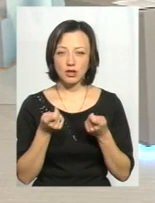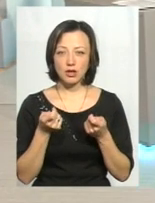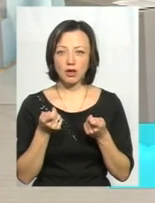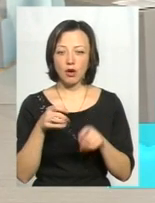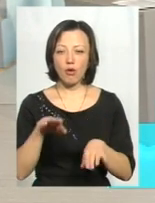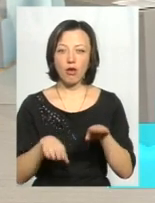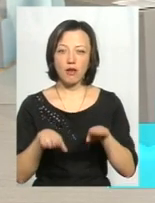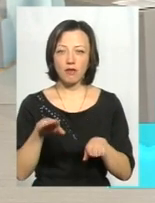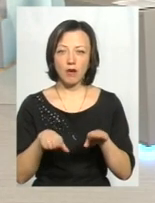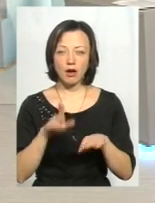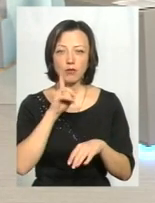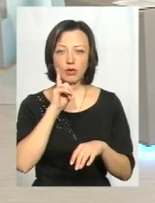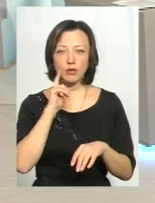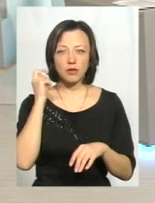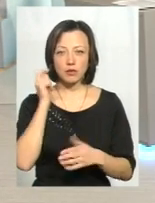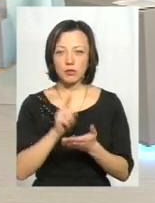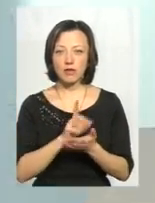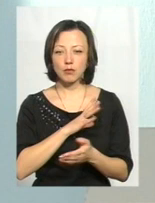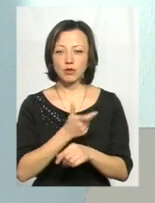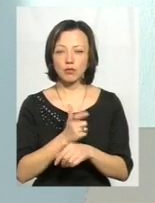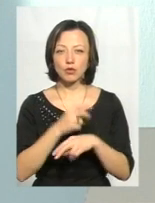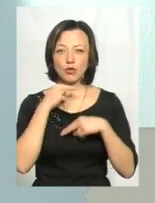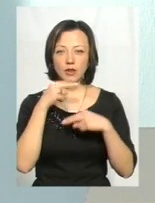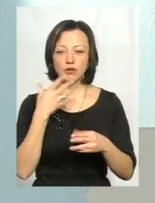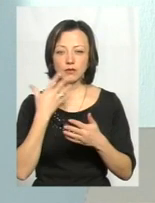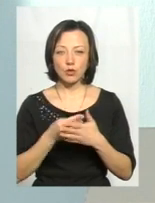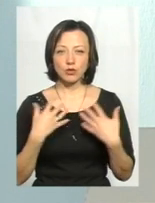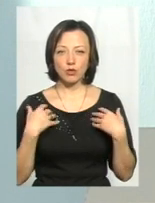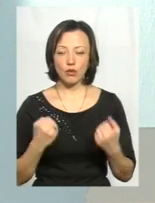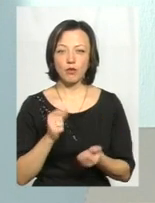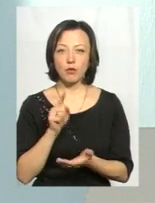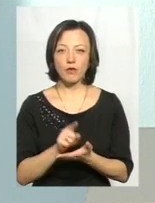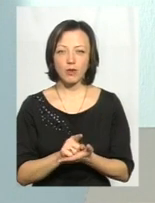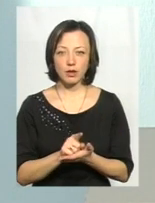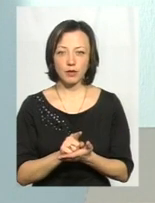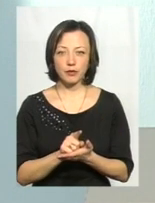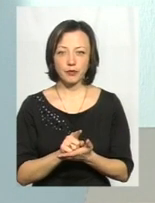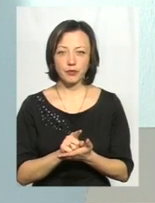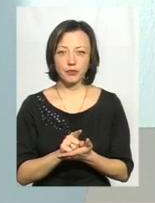скажімо, коливання в молодому віці, повинні бути більш уважними до свого здоров'я. Вони повинні,